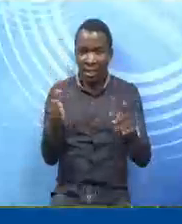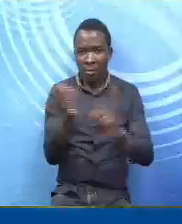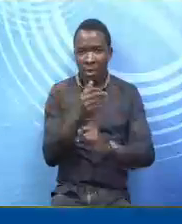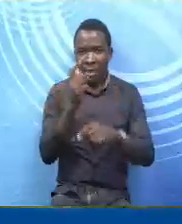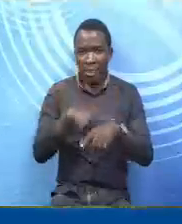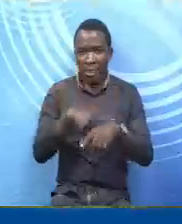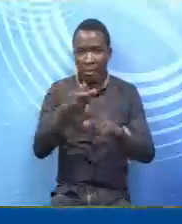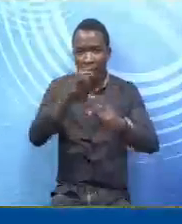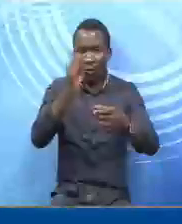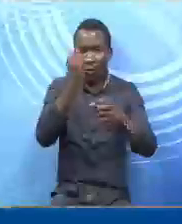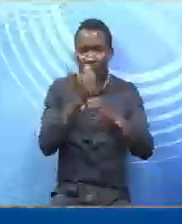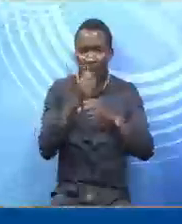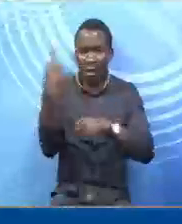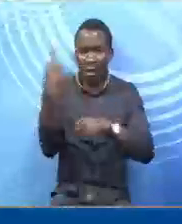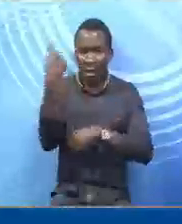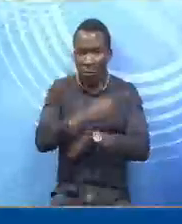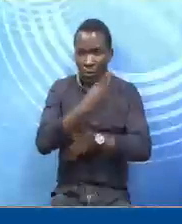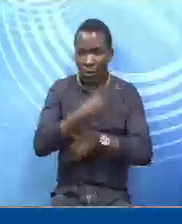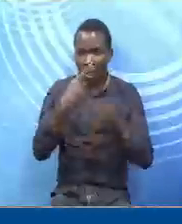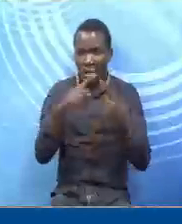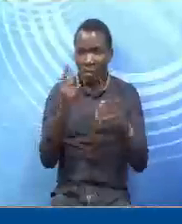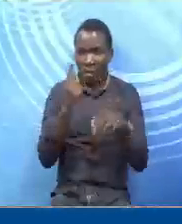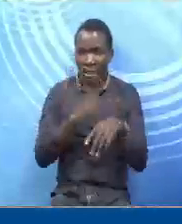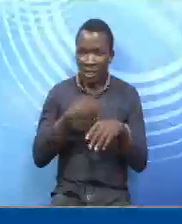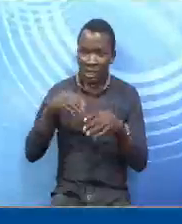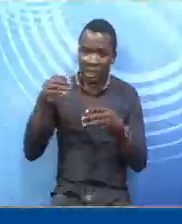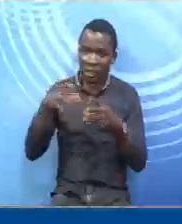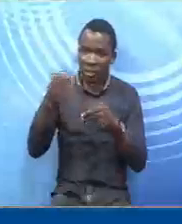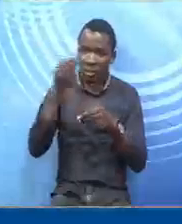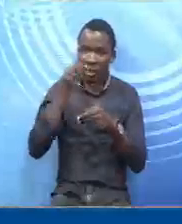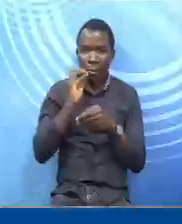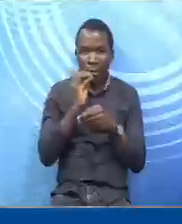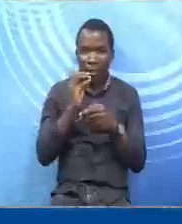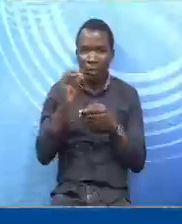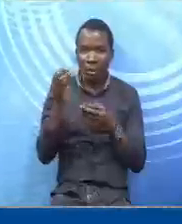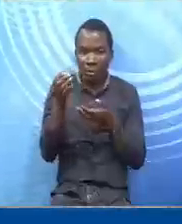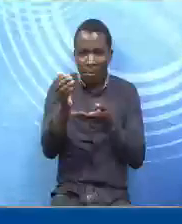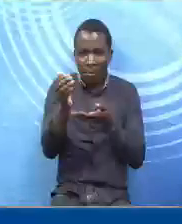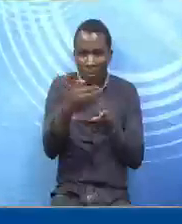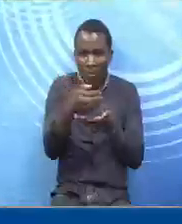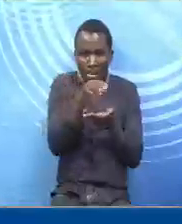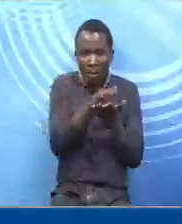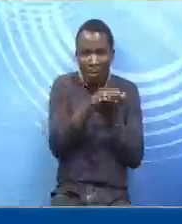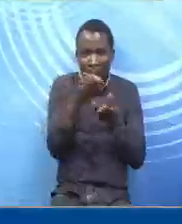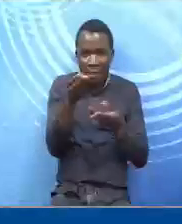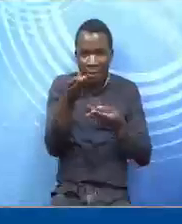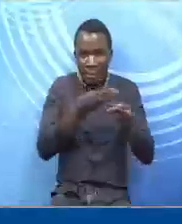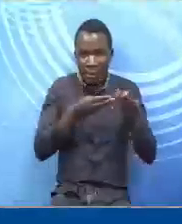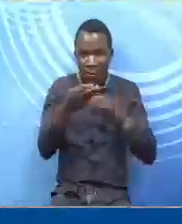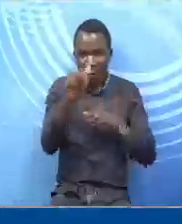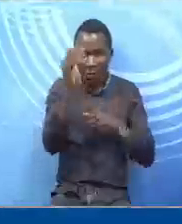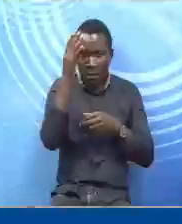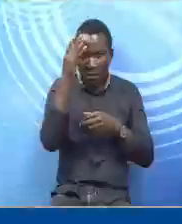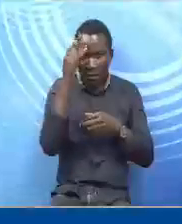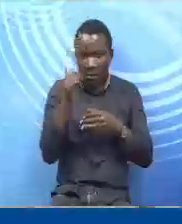buri munsi ngo none kuri ubu ngo mu gihe cyo gutanibwa bamaze kwandira ibicuruzwa byabo ngo bitewe n'ingamba zo gutaha kare zigamije kwirinda no